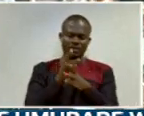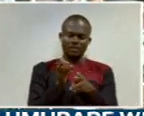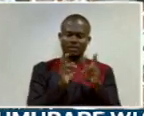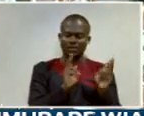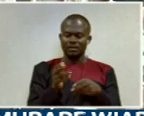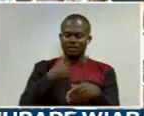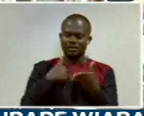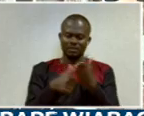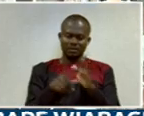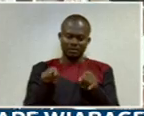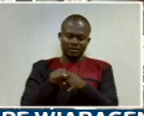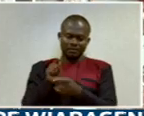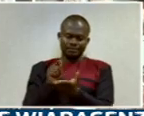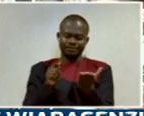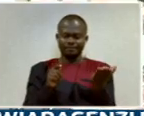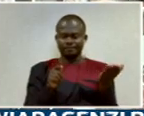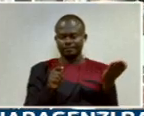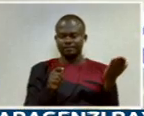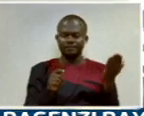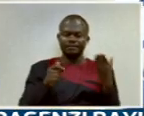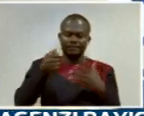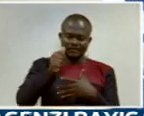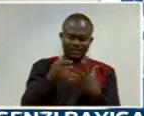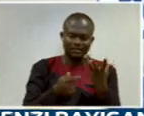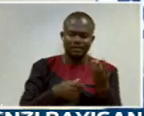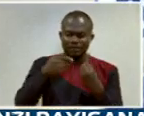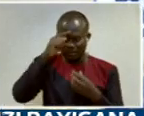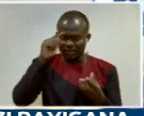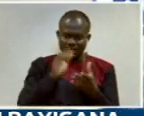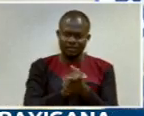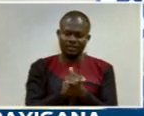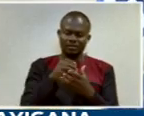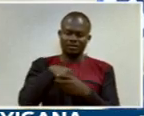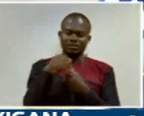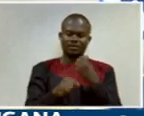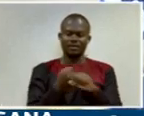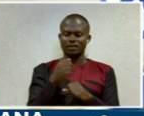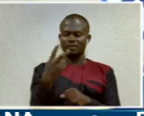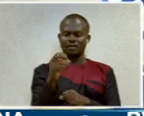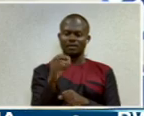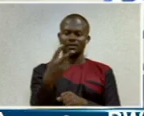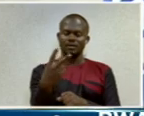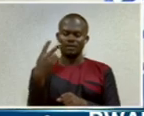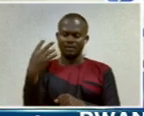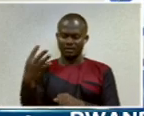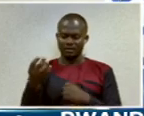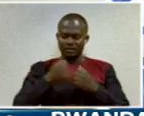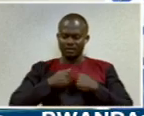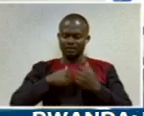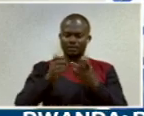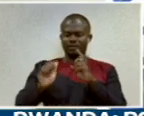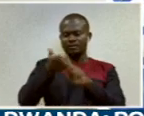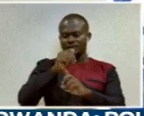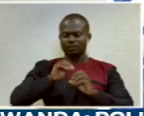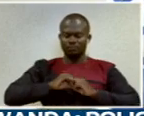bisanganywe ikibazo cy'amashanyarazi. Ibi bikaba ngo bimuha icyizere ko muri 2024 u Rwanda ruzaba rwageze ku ntego